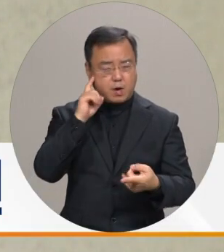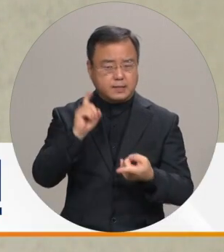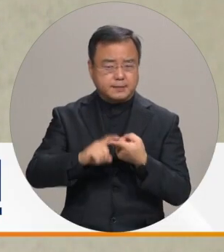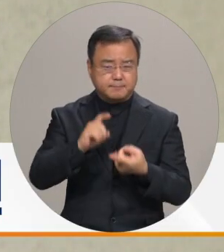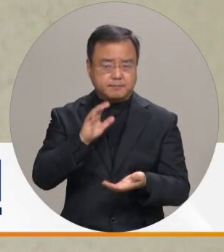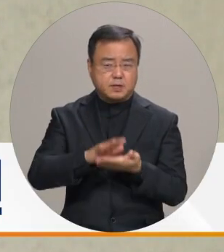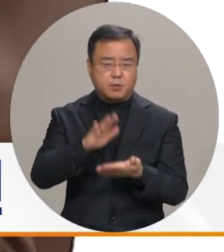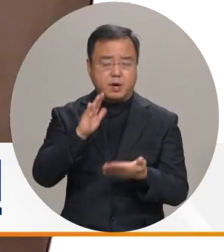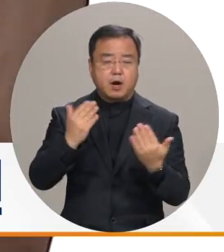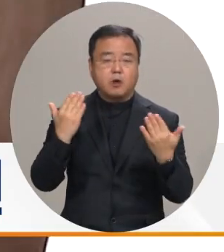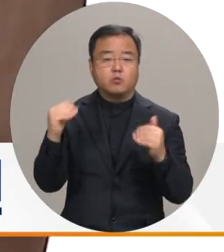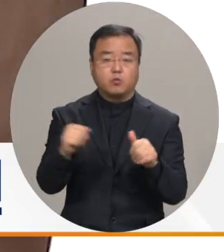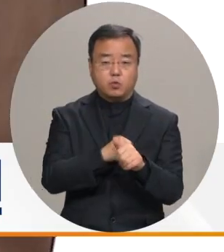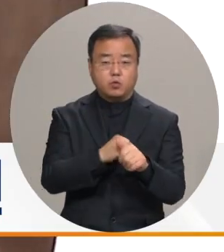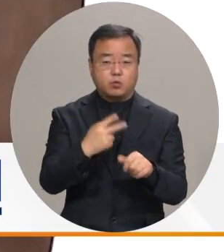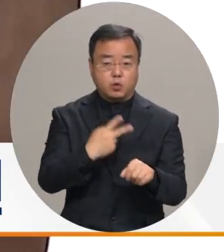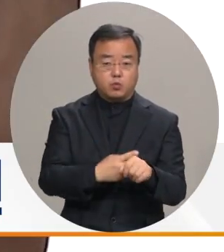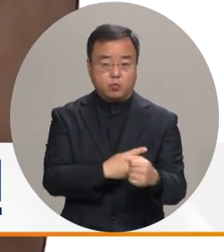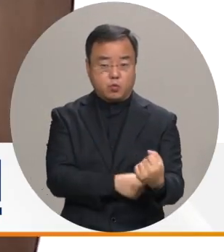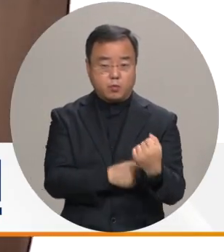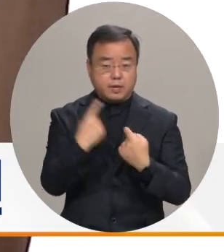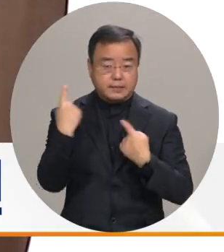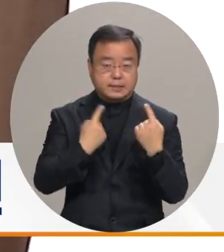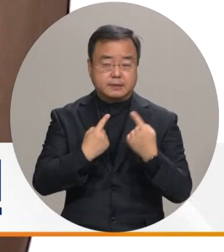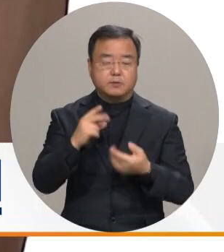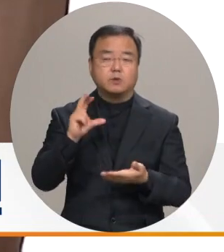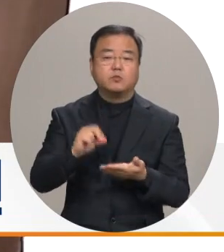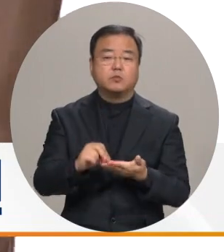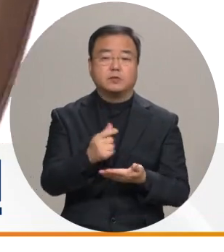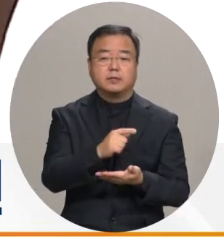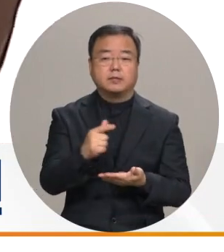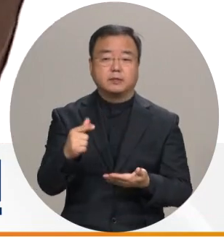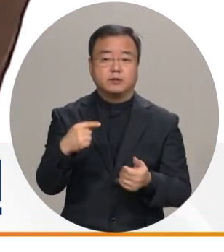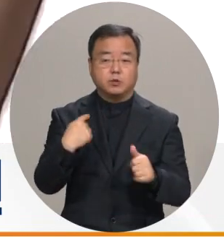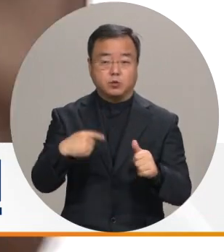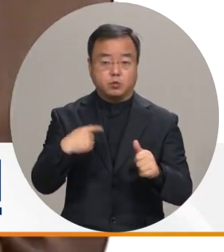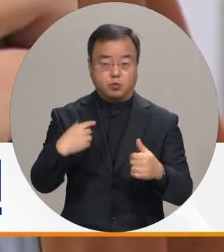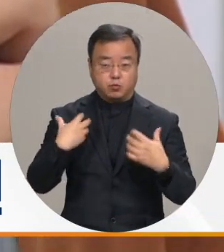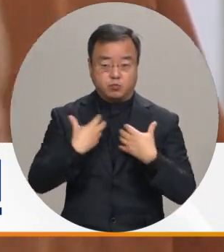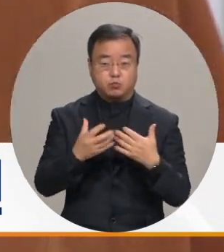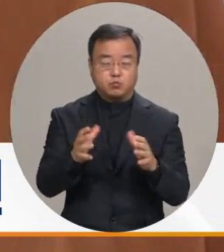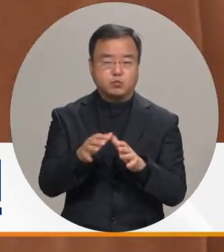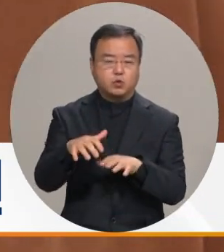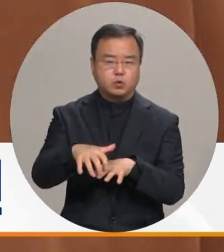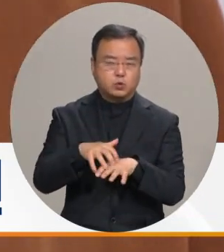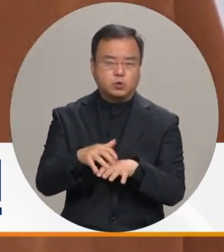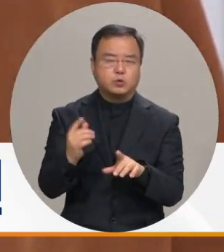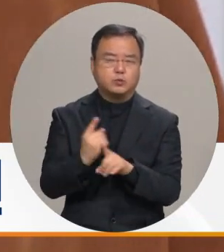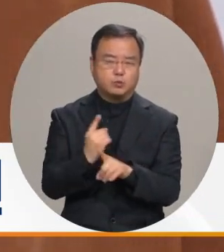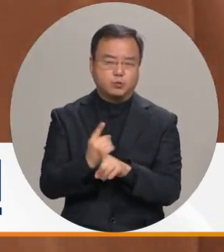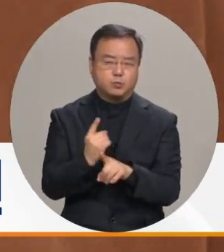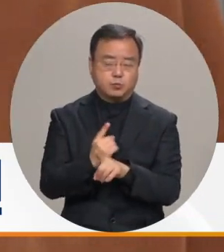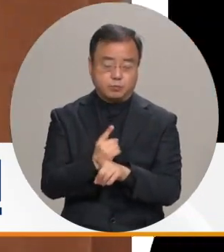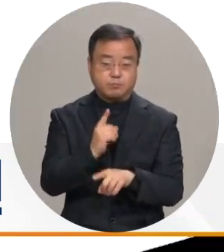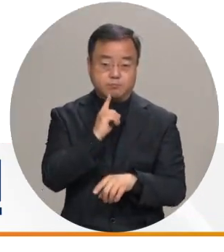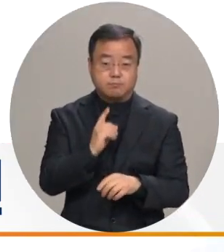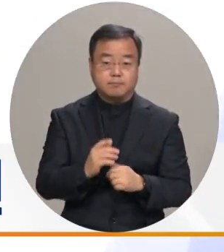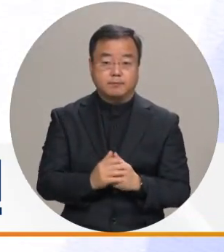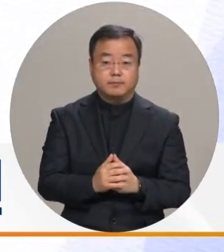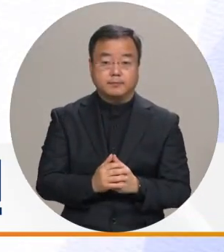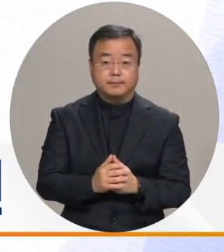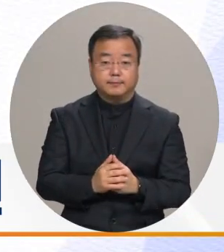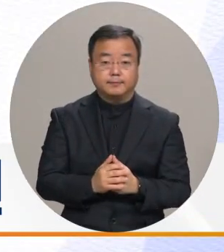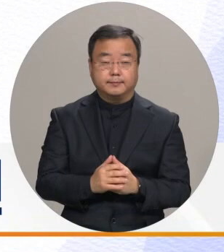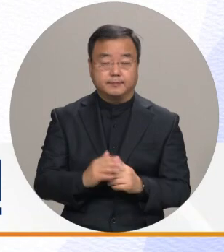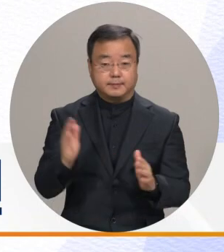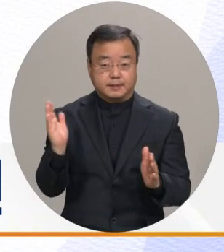떠올랐던 학교폭력과 교권 침해 문제에 대해선 교육부 조직 구성에서부터 대응을 강화하기로 했습니다.